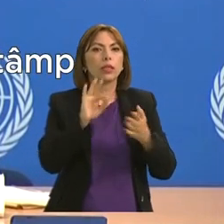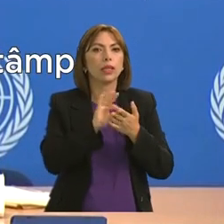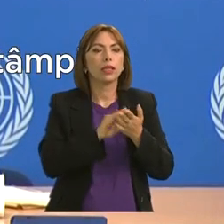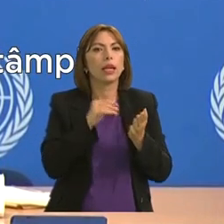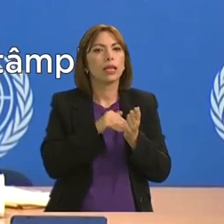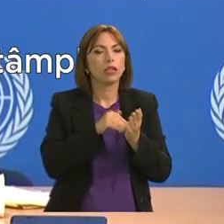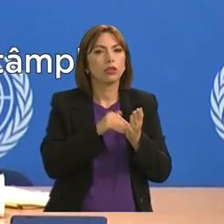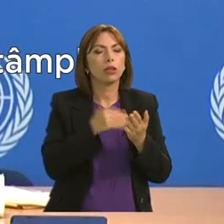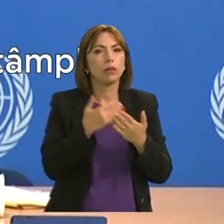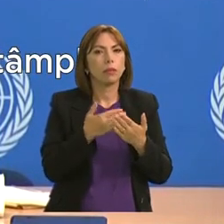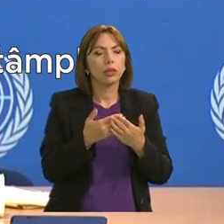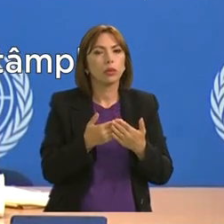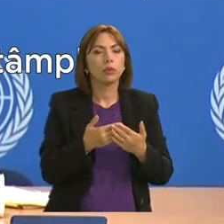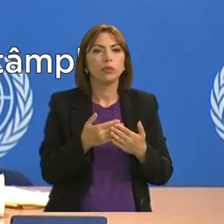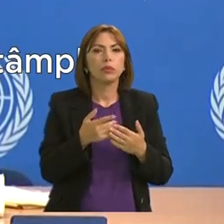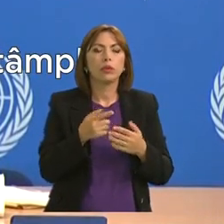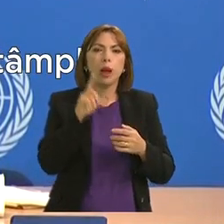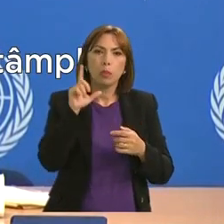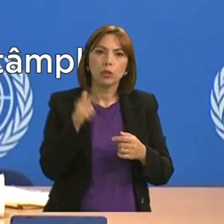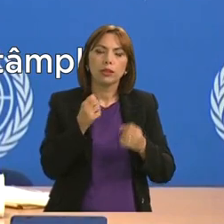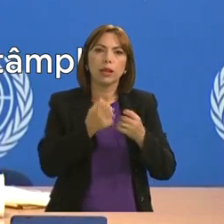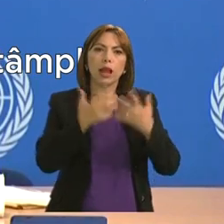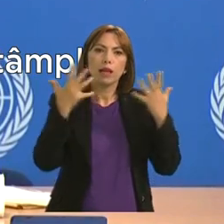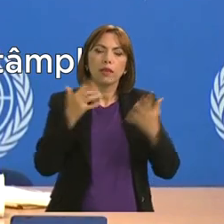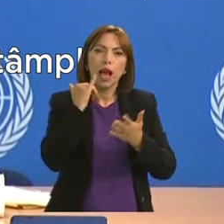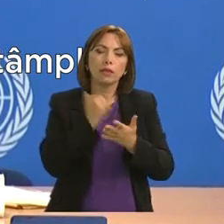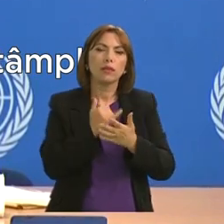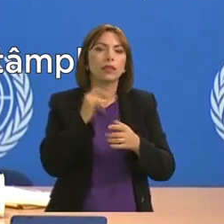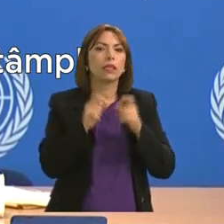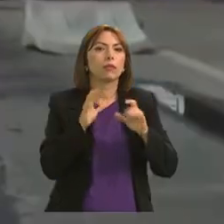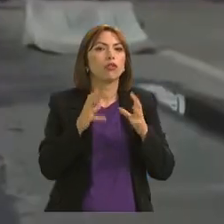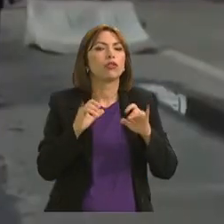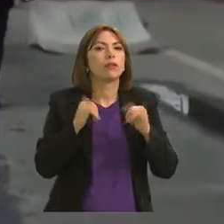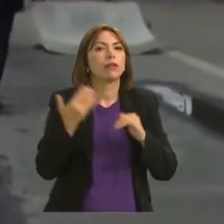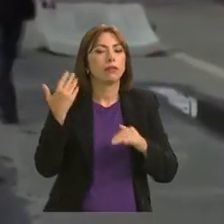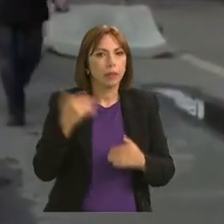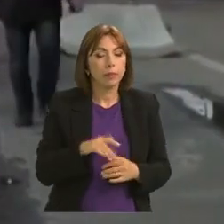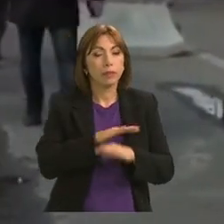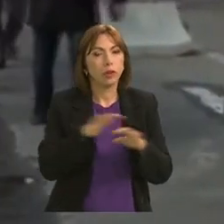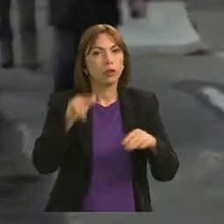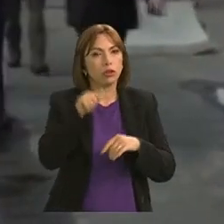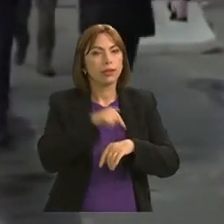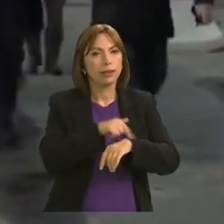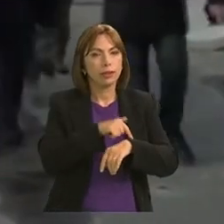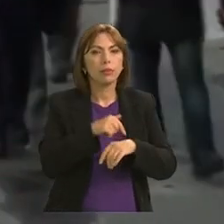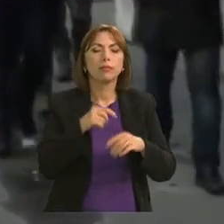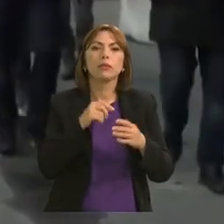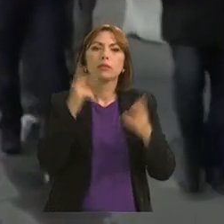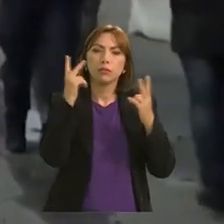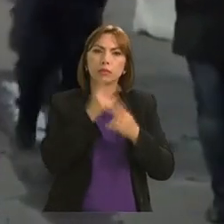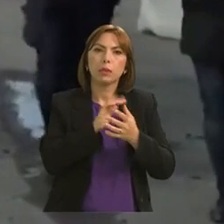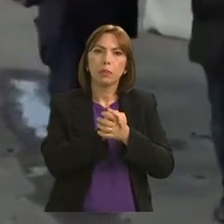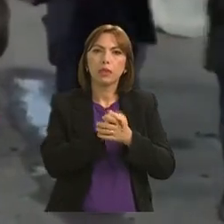necessary to be able to clarify the truth about what has happened. În tot acest timp, termenii de încheiere a păcii